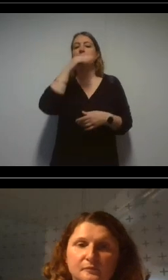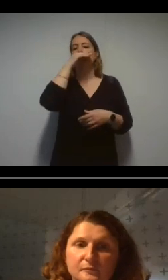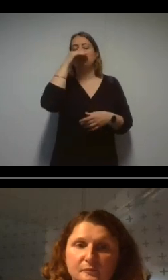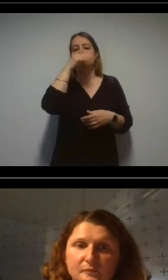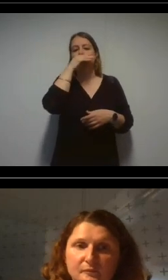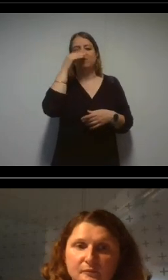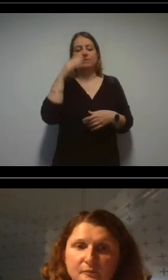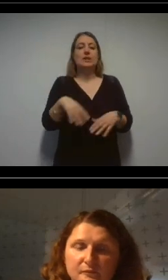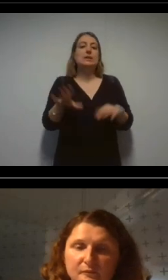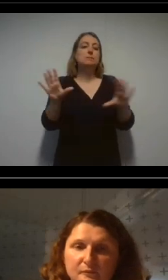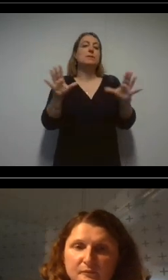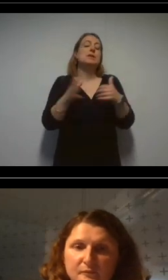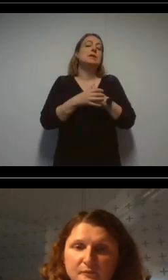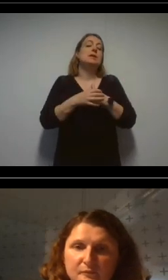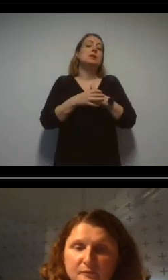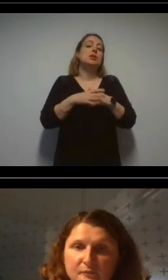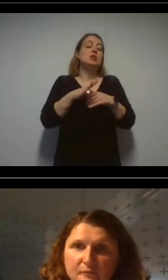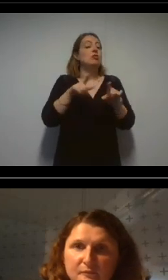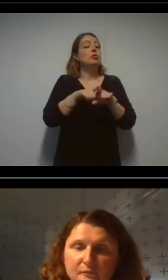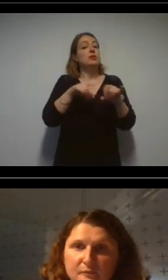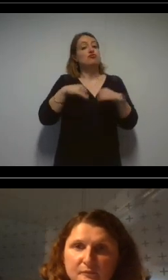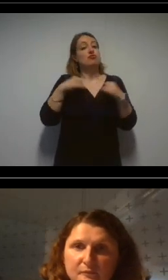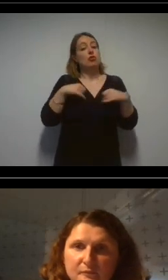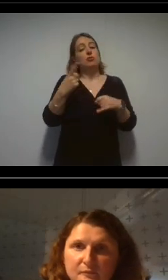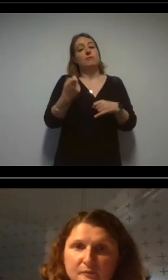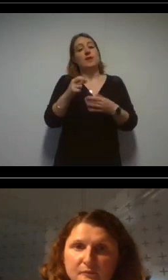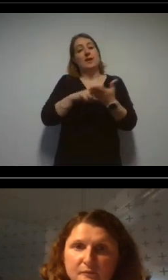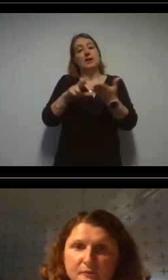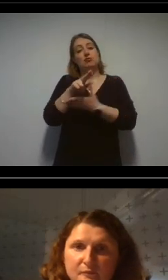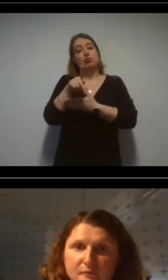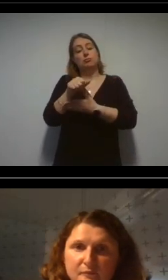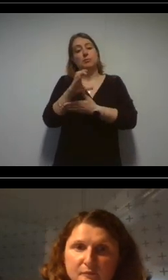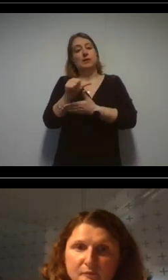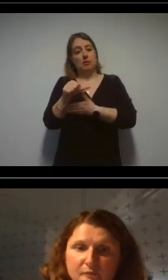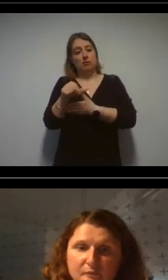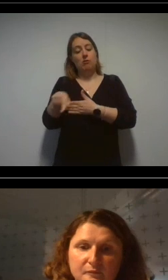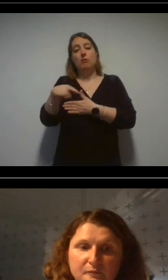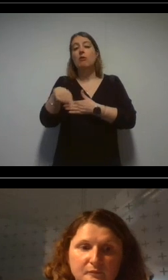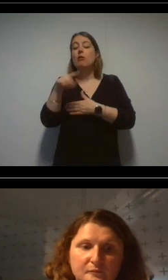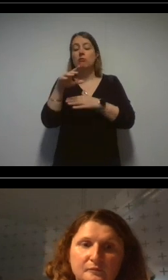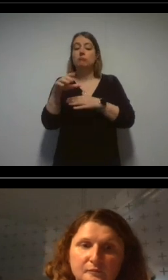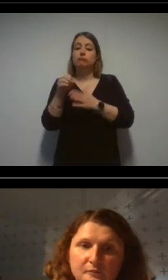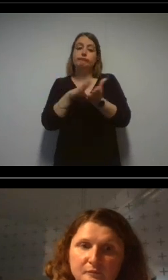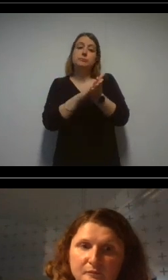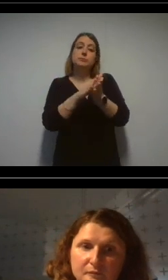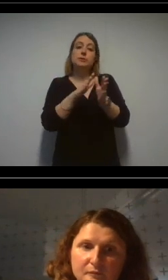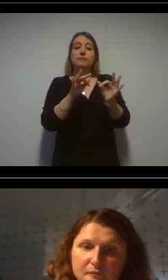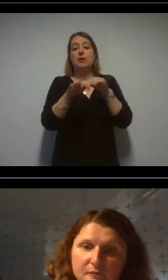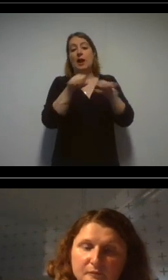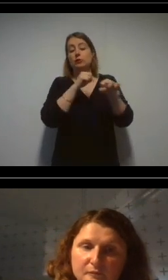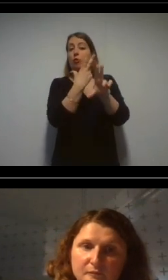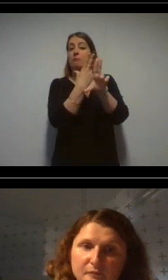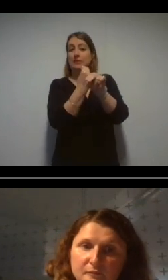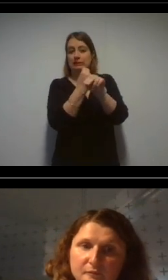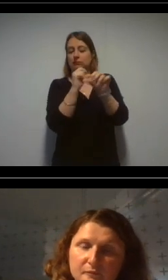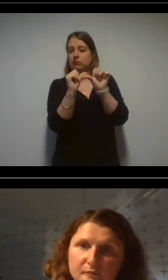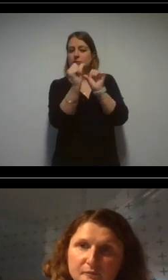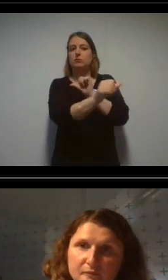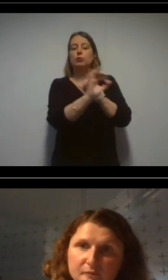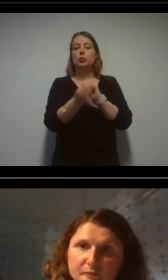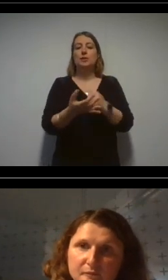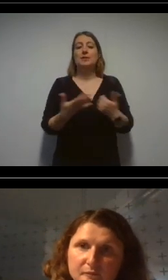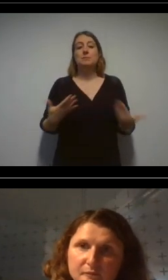aussi des jeunes de la région PACA qui s'inscrivent à des actions en visio. Mais aujourd'hui, on a moins la possibilité d'organiser une